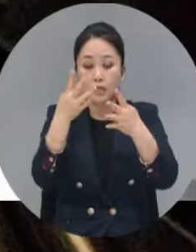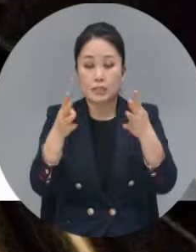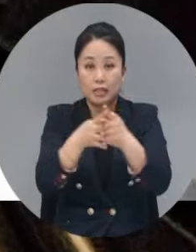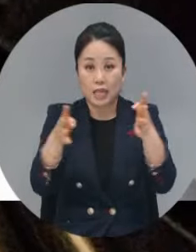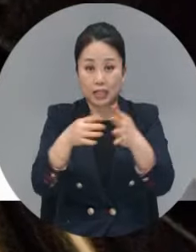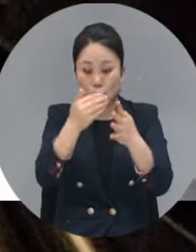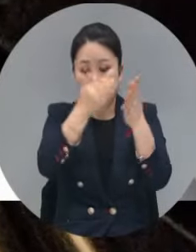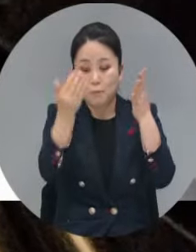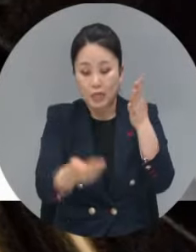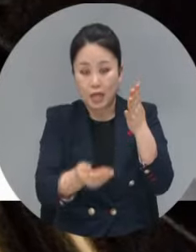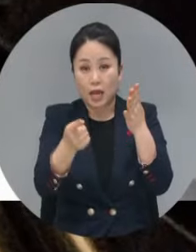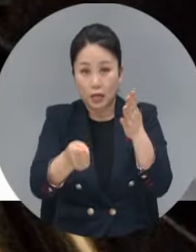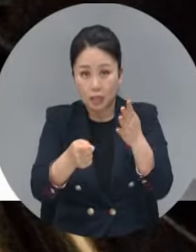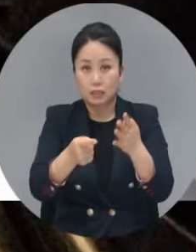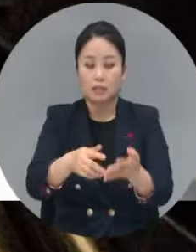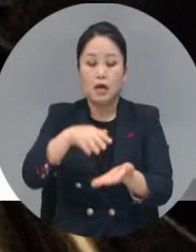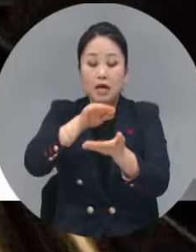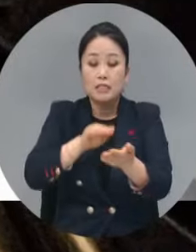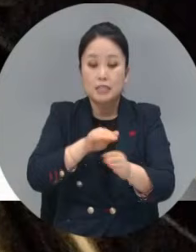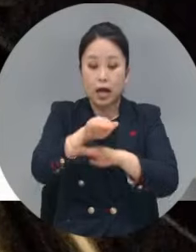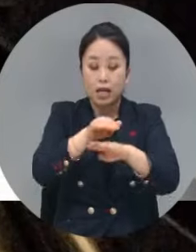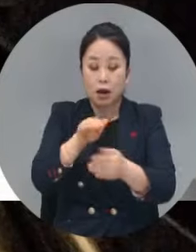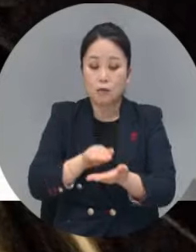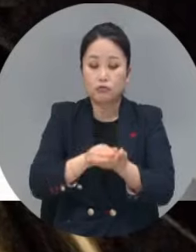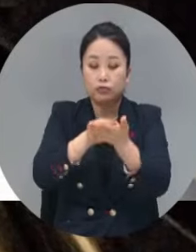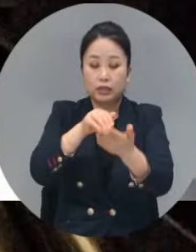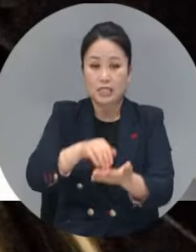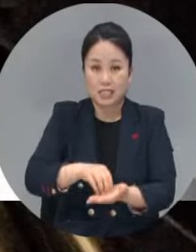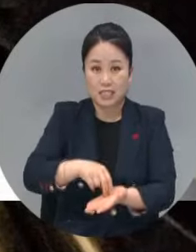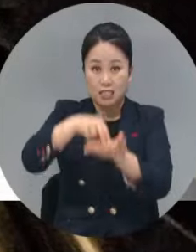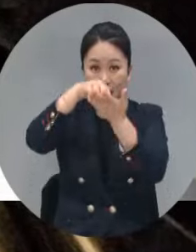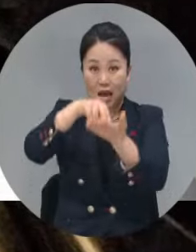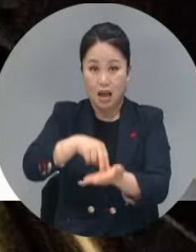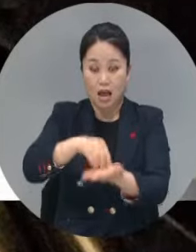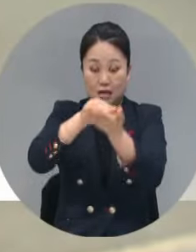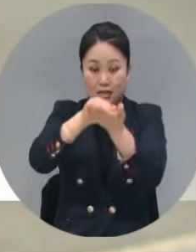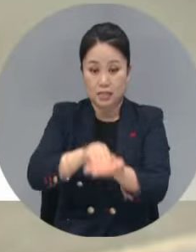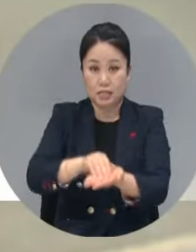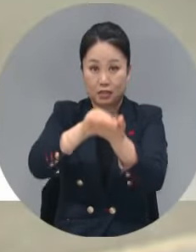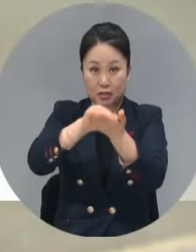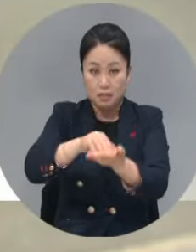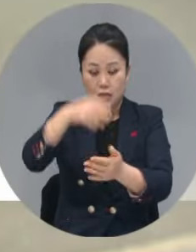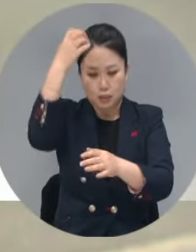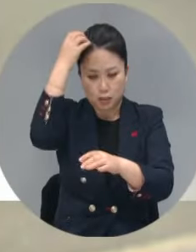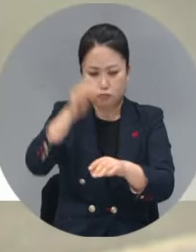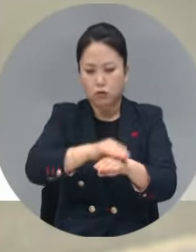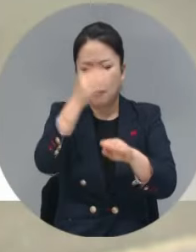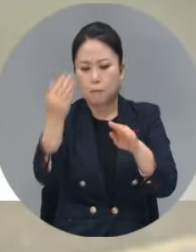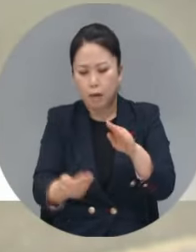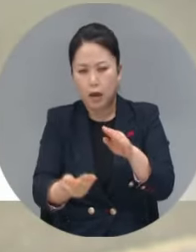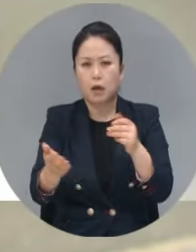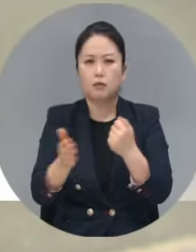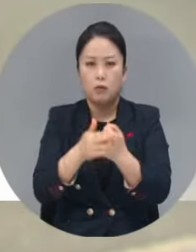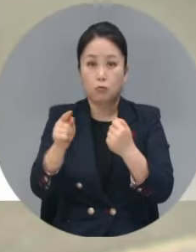있던 차량용 승강기 지붕 위로 추락해 30대 운전자가 부상을 입고 병원 치료를 받고